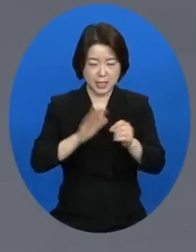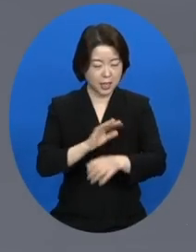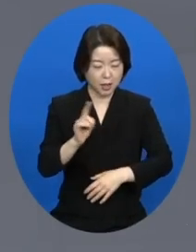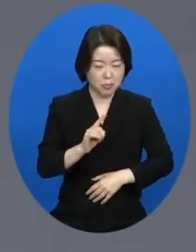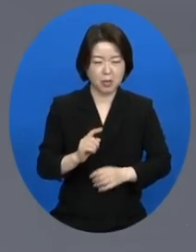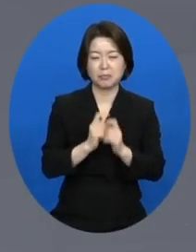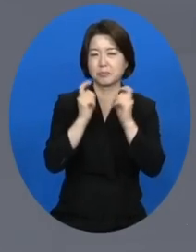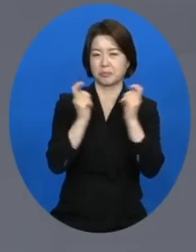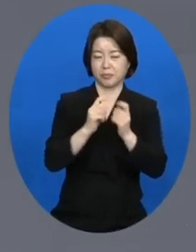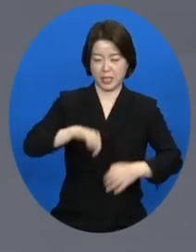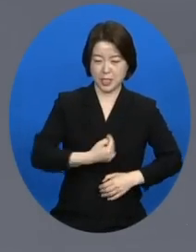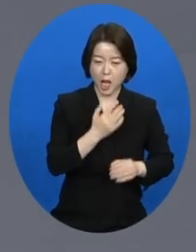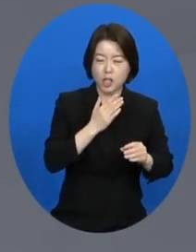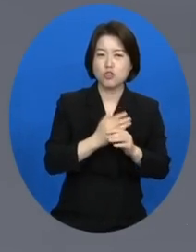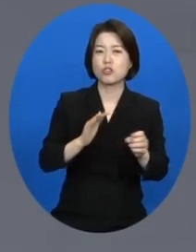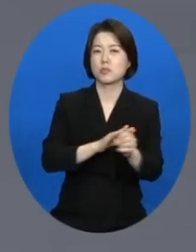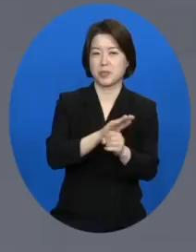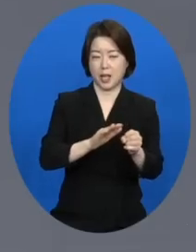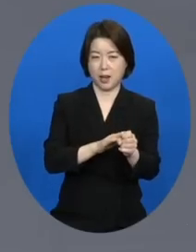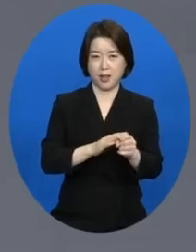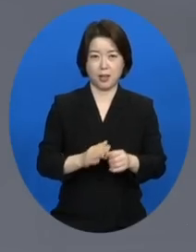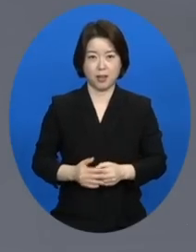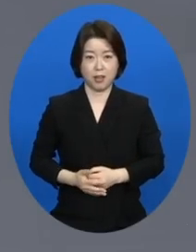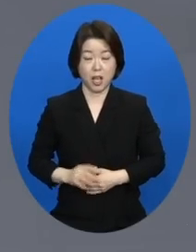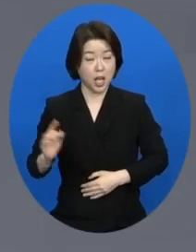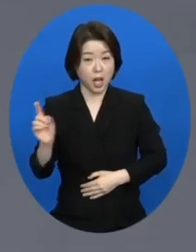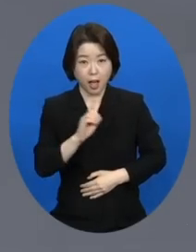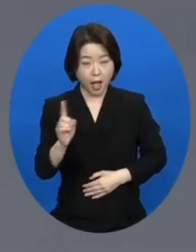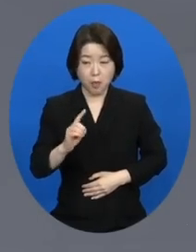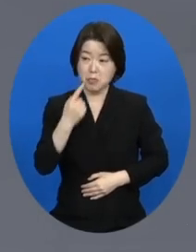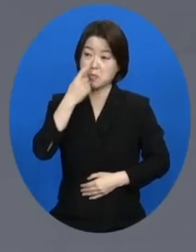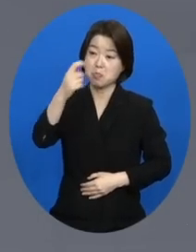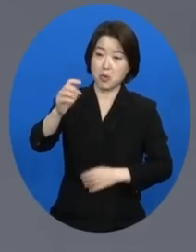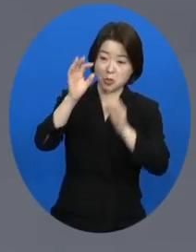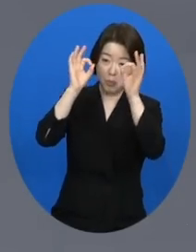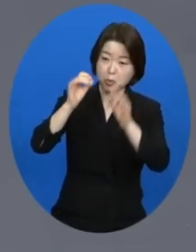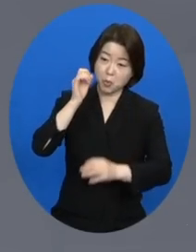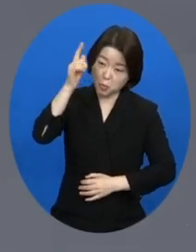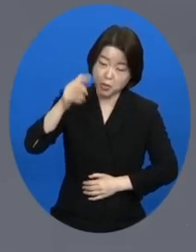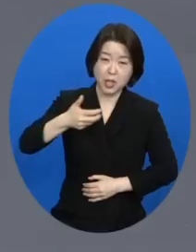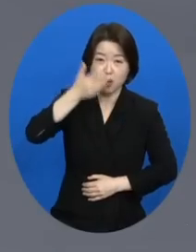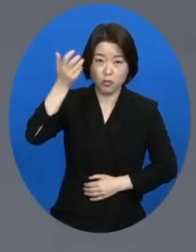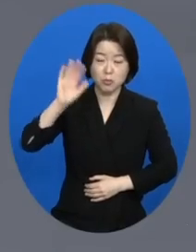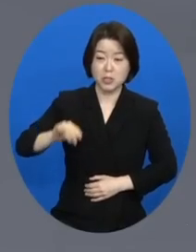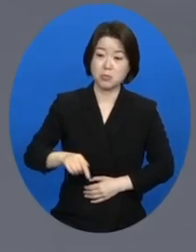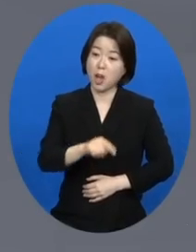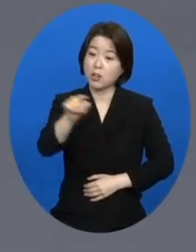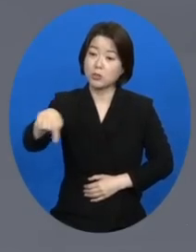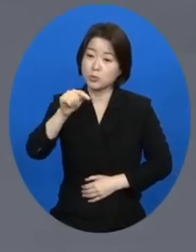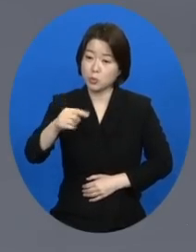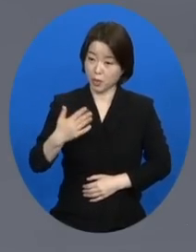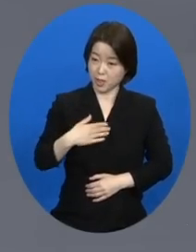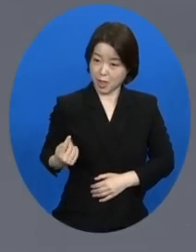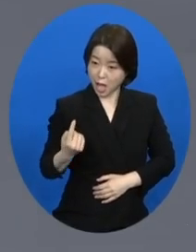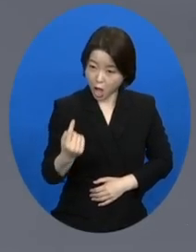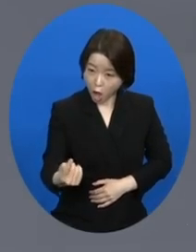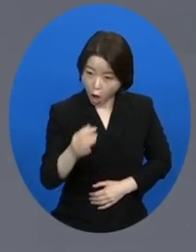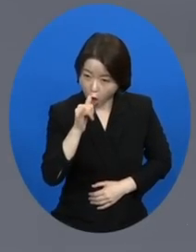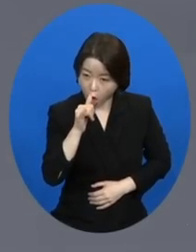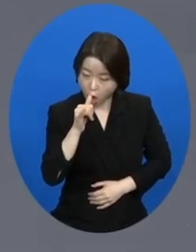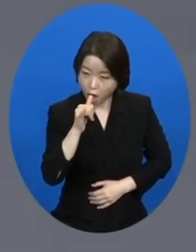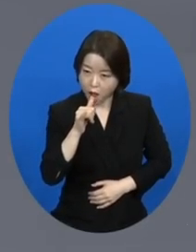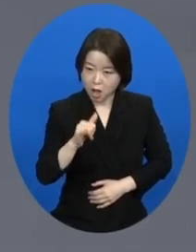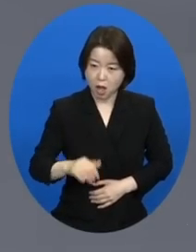자기 중심적인 사랑입니다. 그래서 아무리 멋있어 보이고 위대한 꿈이라 할지라도 그 중심에 내가 있지 않으면